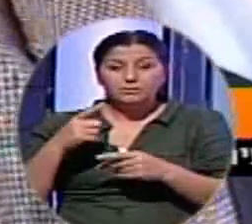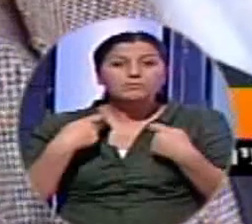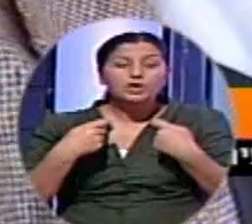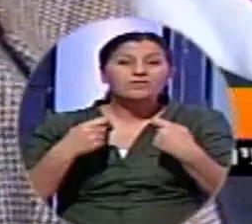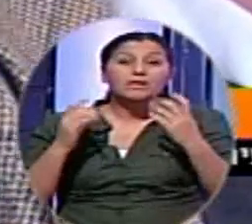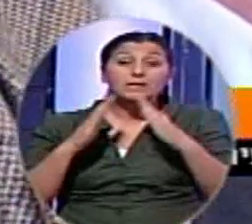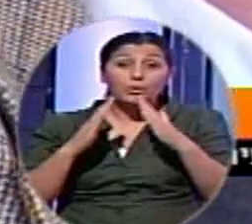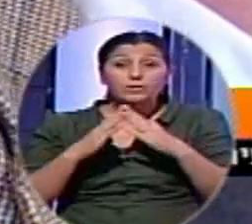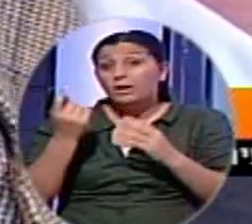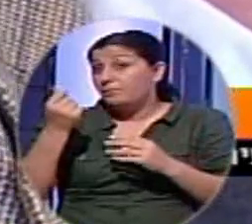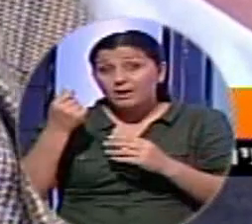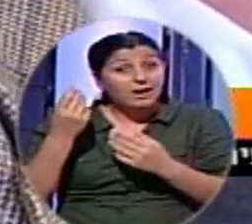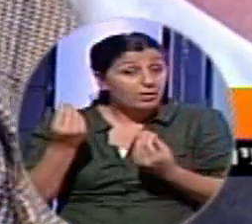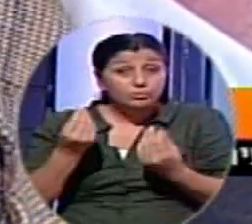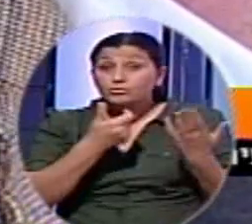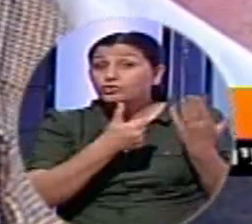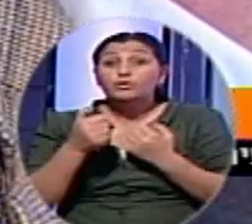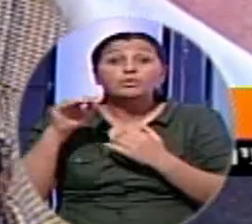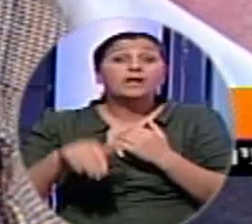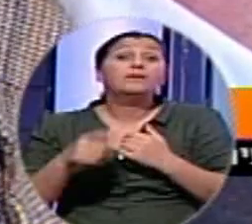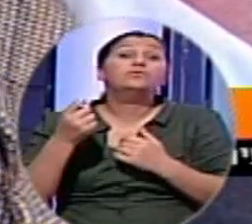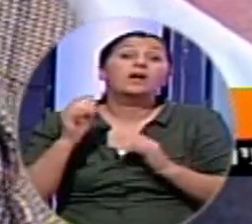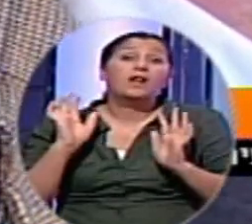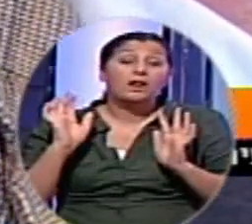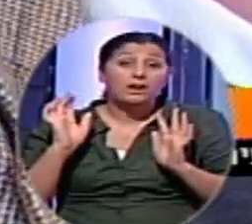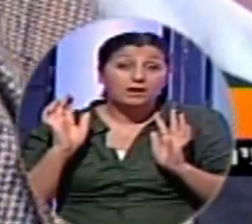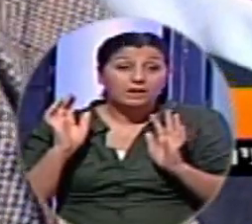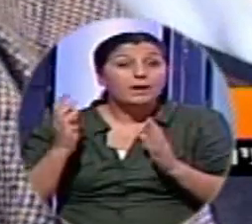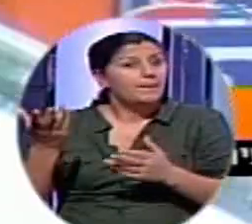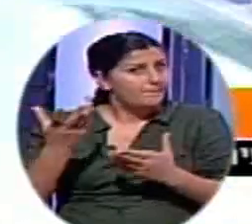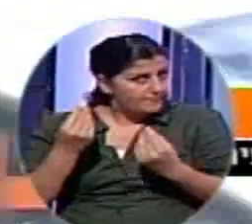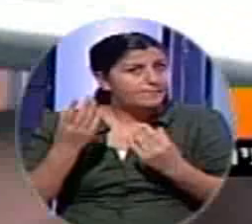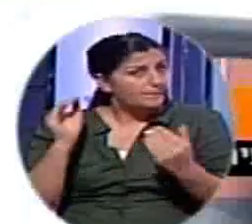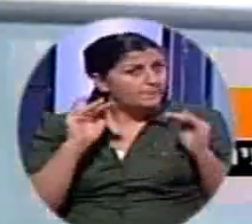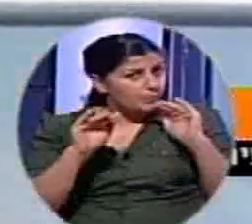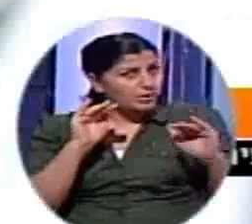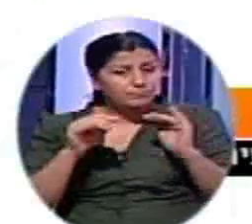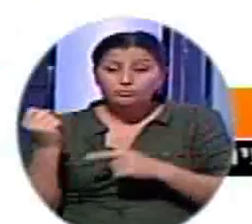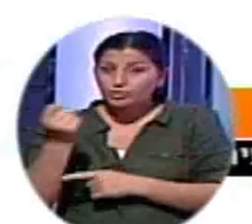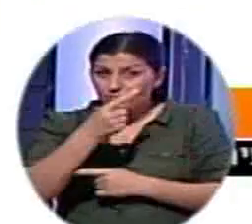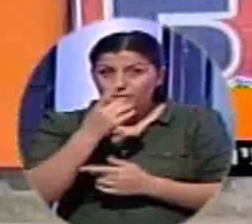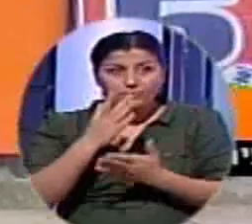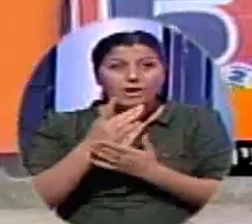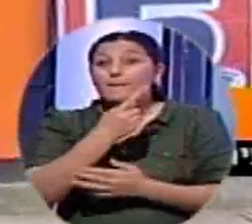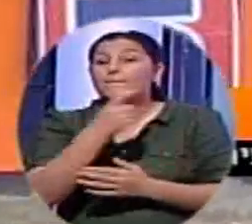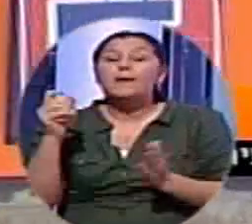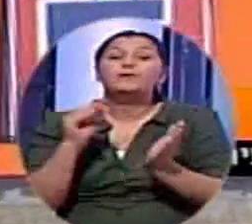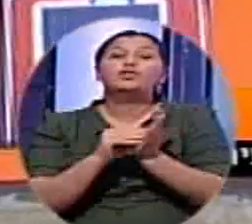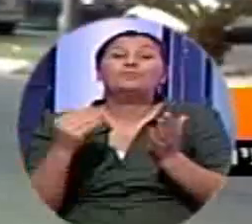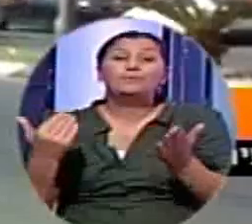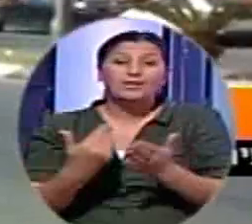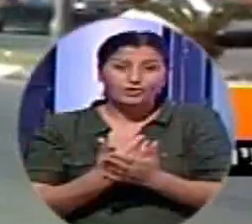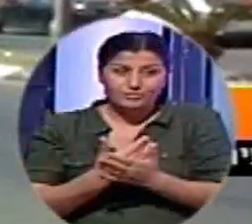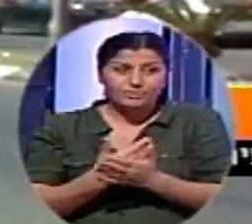משווקים דירות במחירי עלות, שזה 600 אלף שקל, אנחנו מקבלים פניות רק בשבוע האחרון 100 נרשמים חדשים,